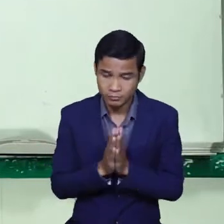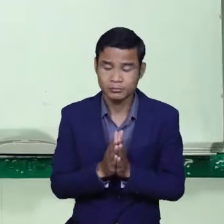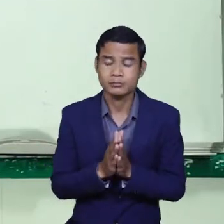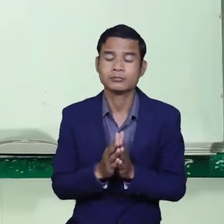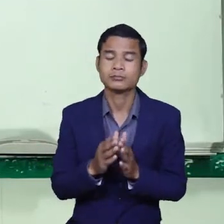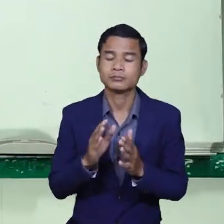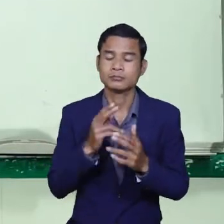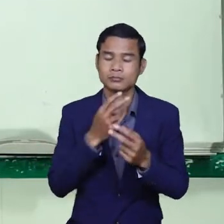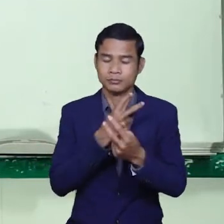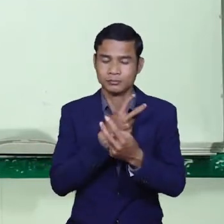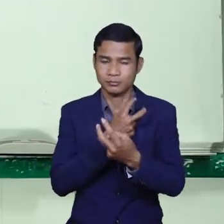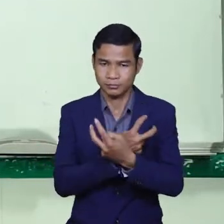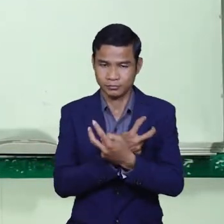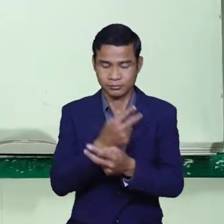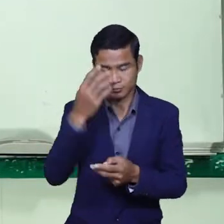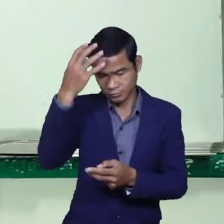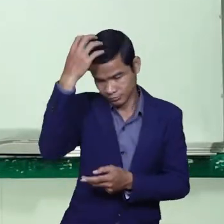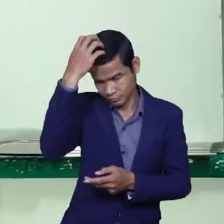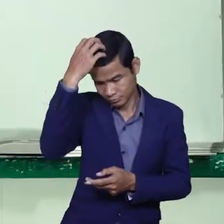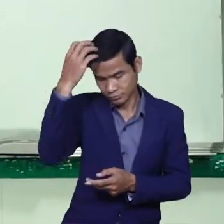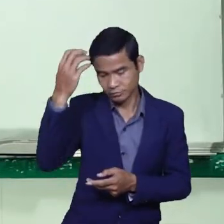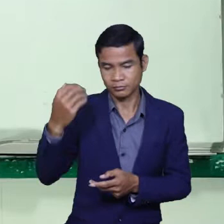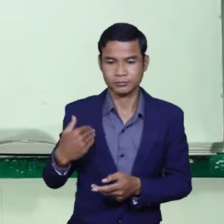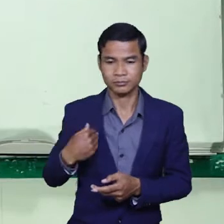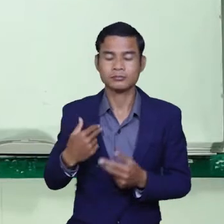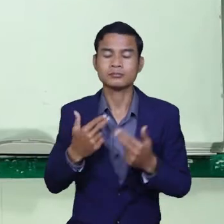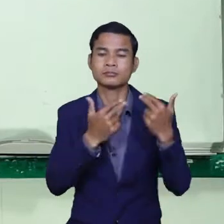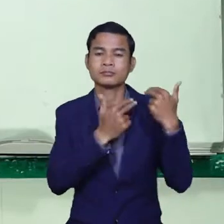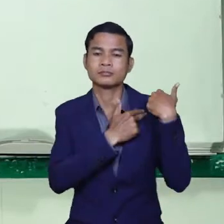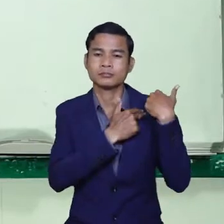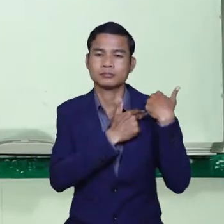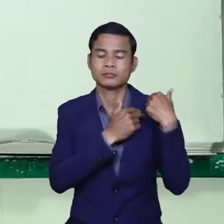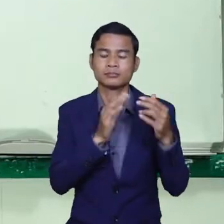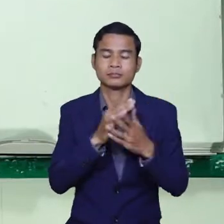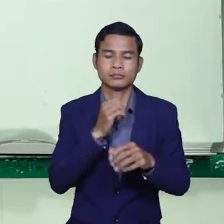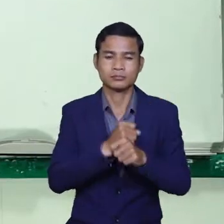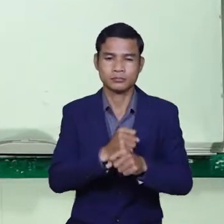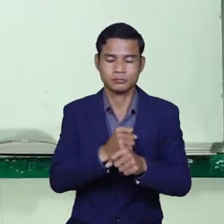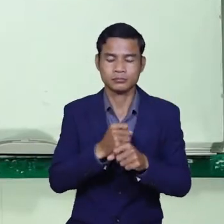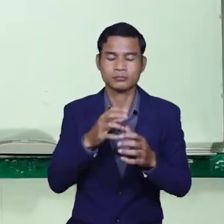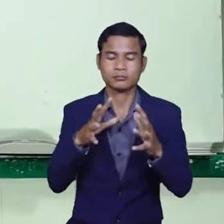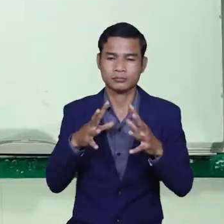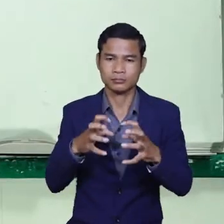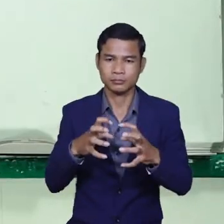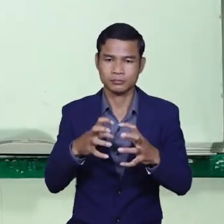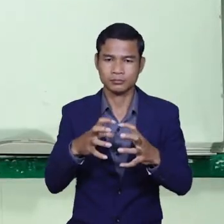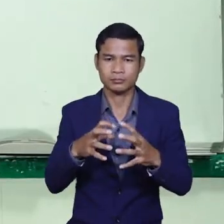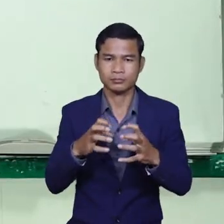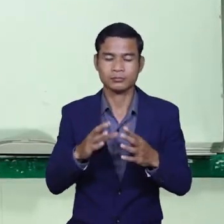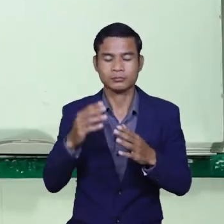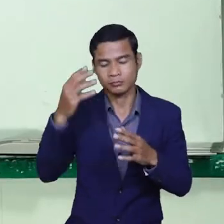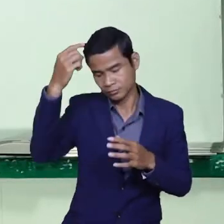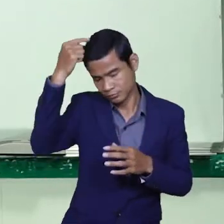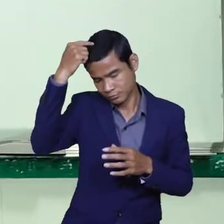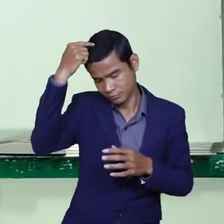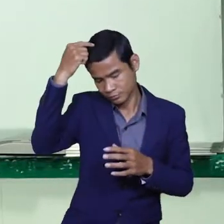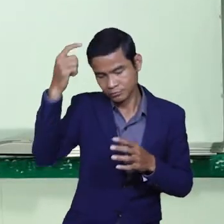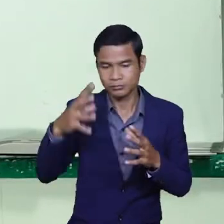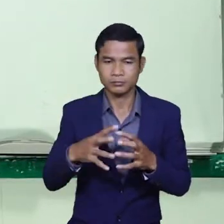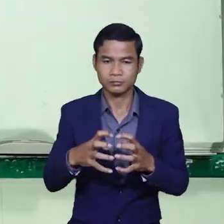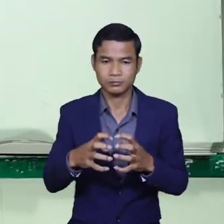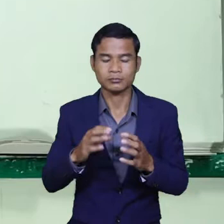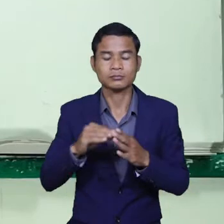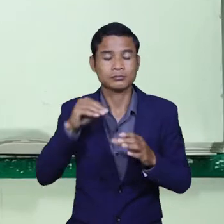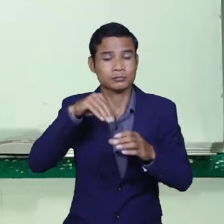លលាក្បាលរបស់យើងចាគឺមានតួនាទីចាការពារខួរក្បាលចាពីព្រោះខួរក្បាលគឺស្ថិតនៅក្នុងចាលលា